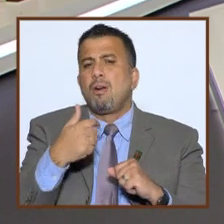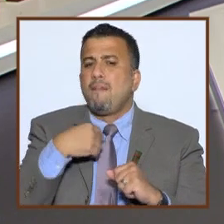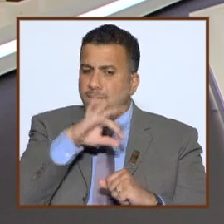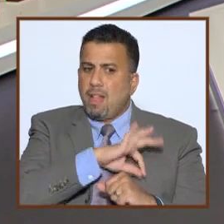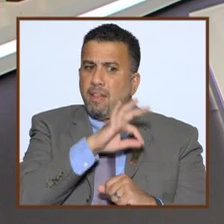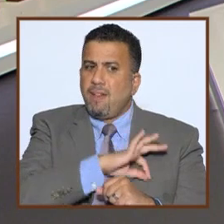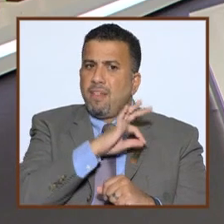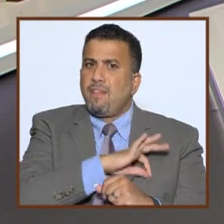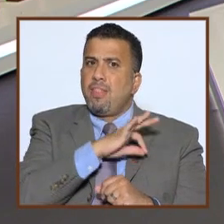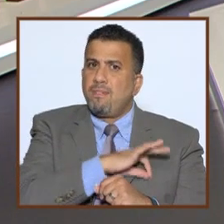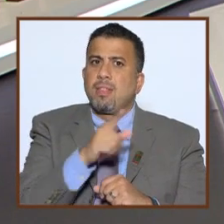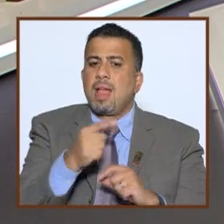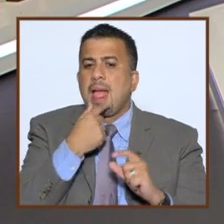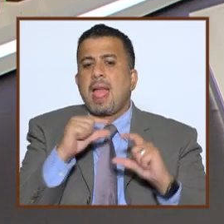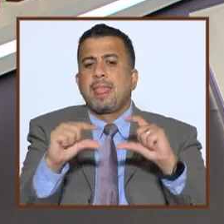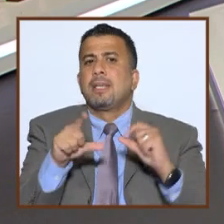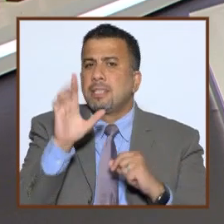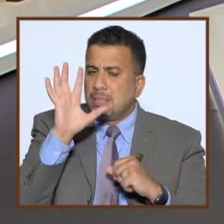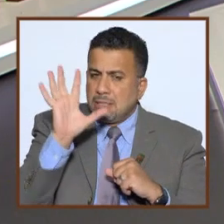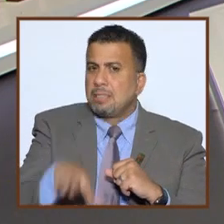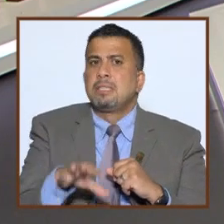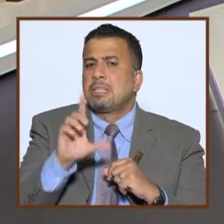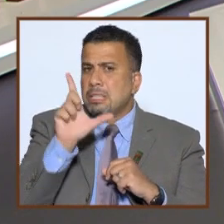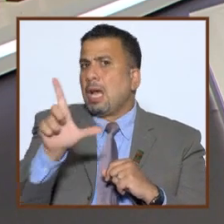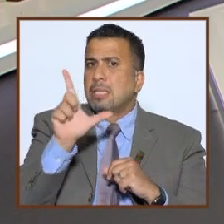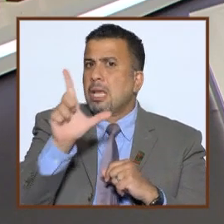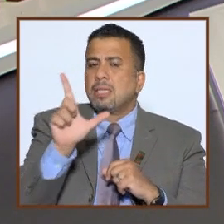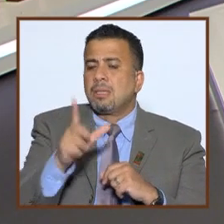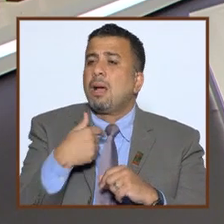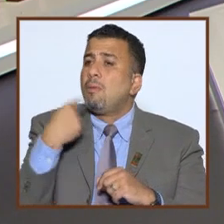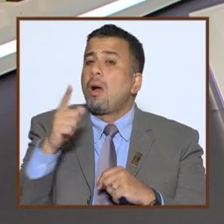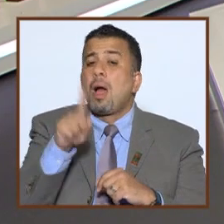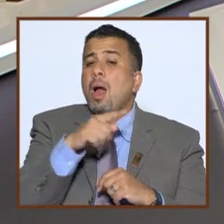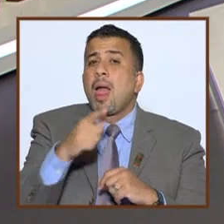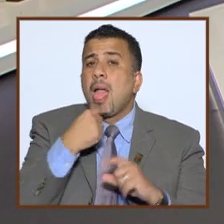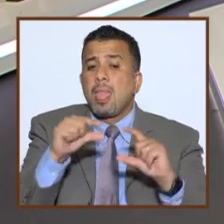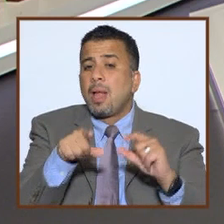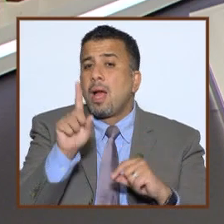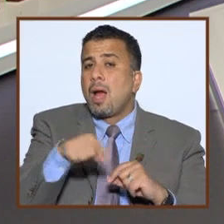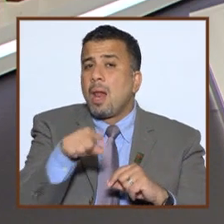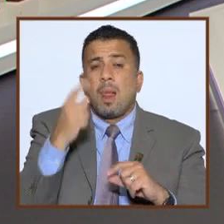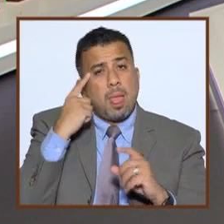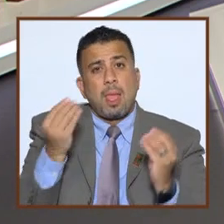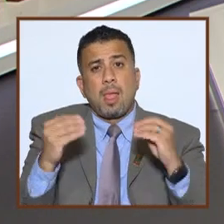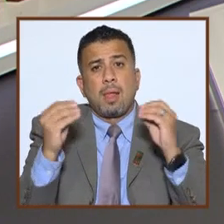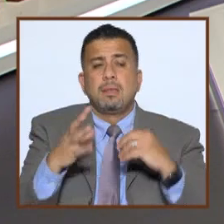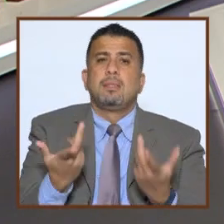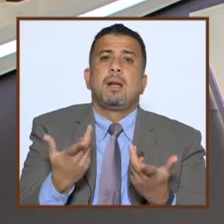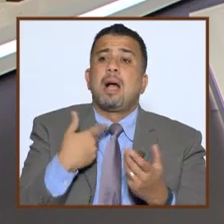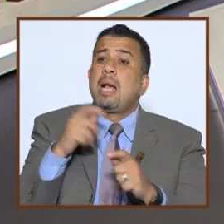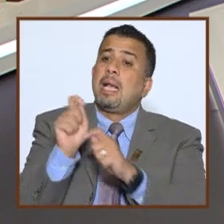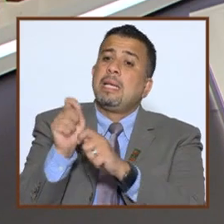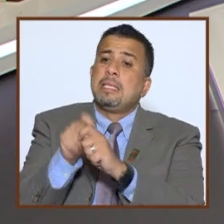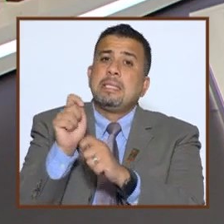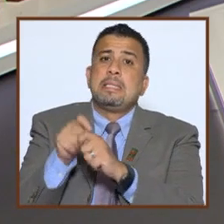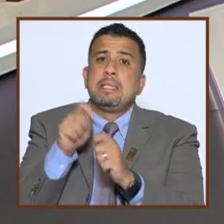ورقه وانه هذا الكلام ما شاء الله لا قوه الا باللبن حرام فليش يعني يعني ما انها مقتنع ليش انه